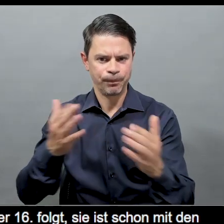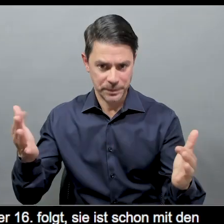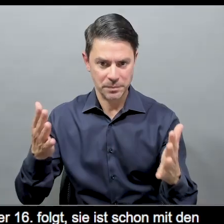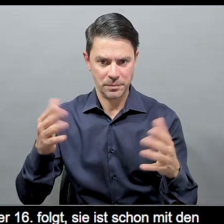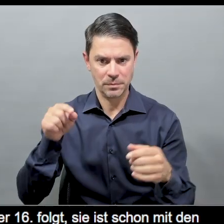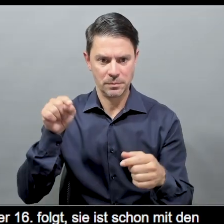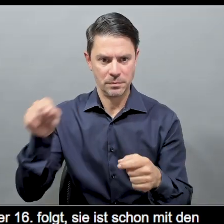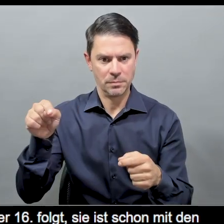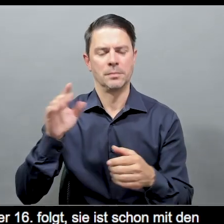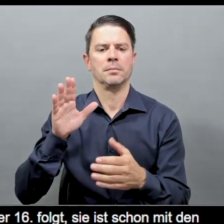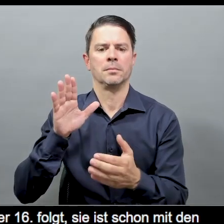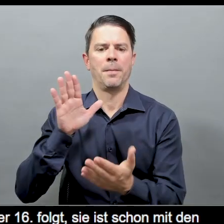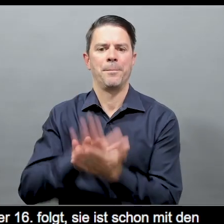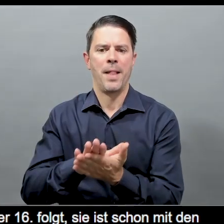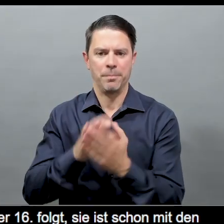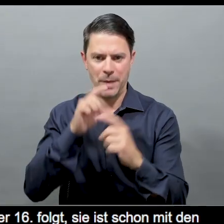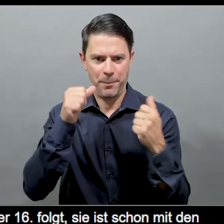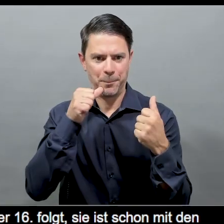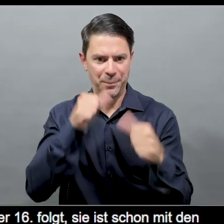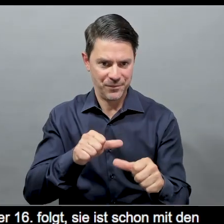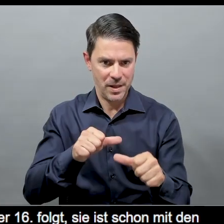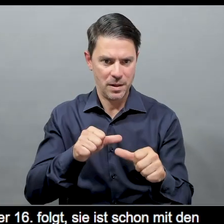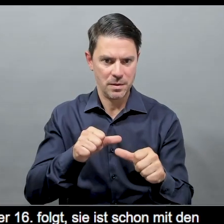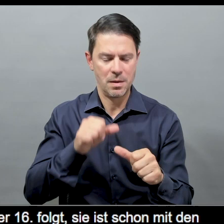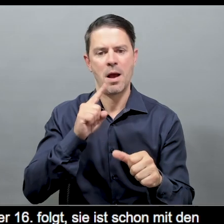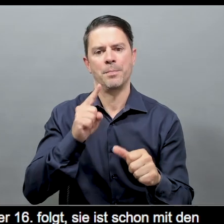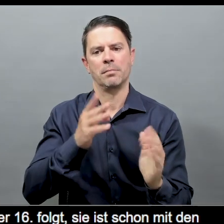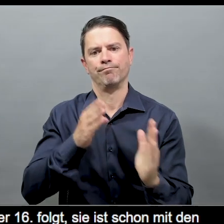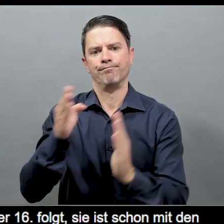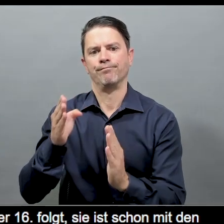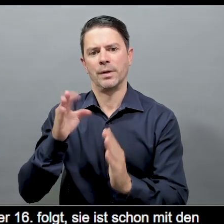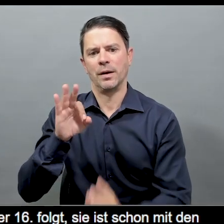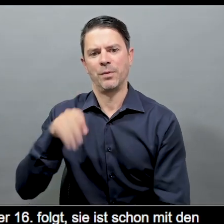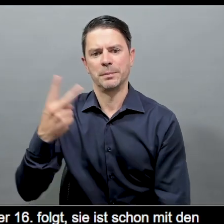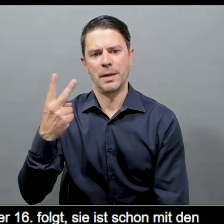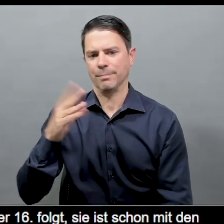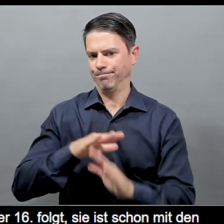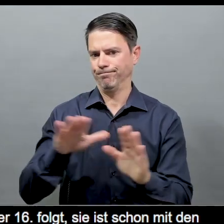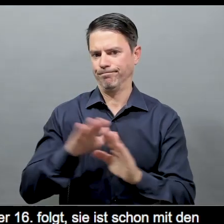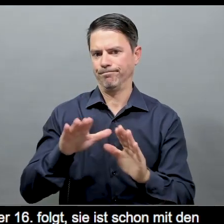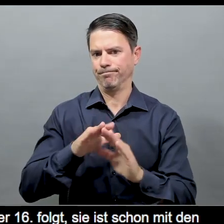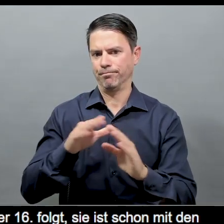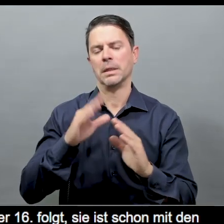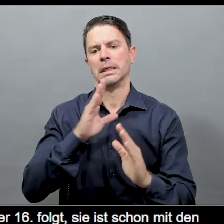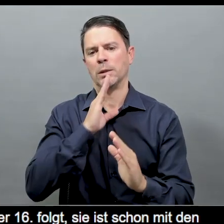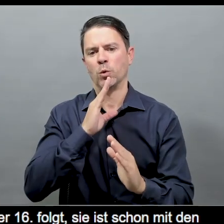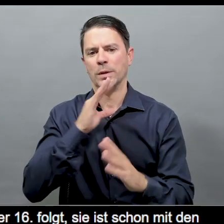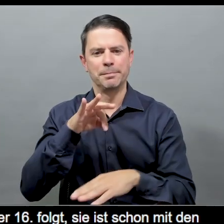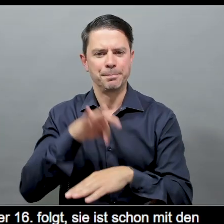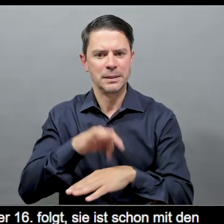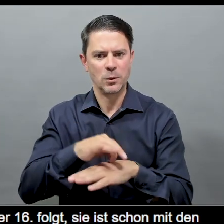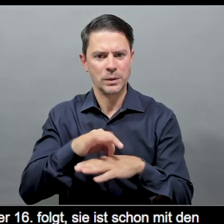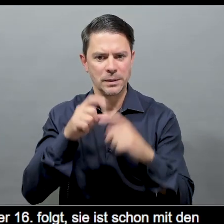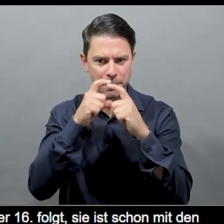Beschäftigte von Arztpraxen, Einrichtungen für ambulantes Operieren, Vorsorgeinrichtungen, Dialyseeinrichtungen, Tageskliniken und